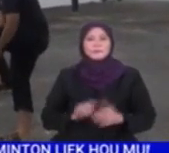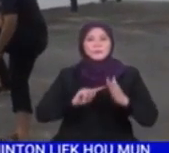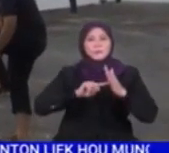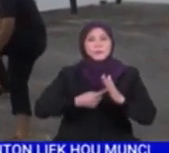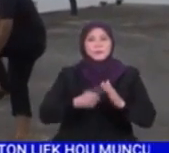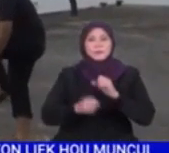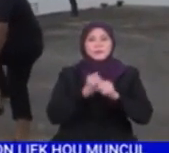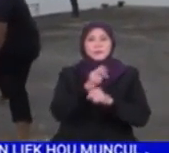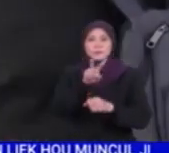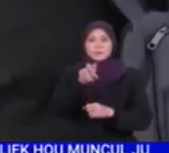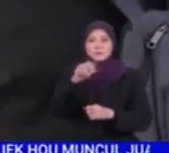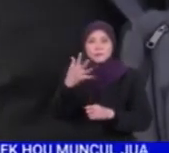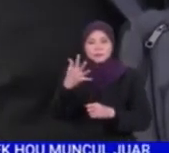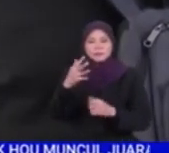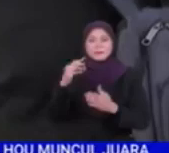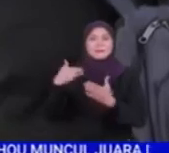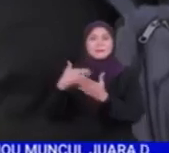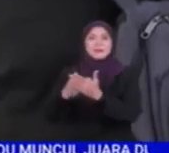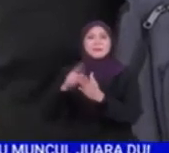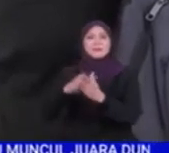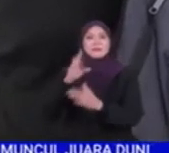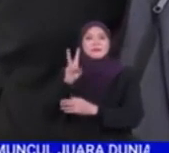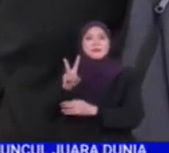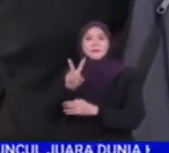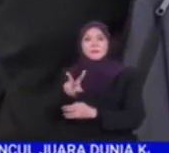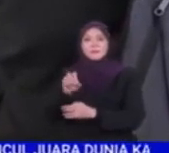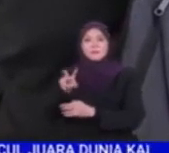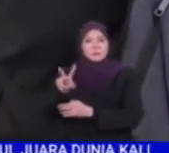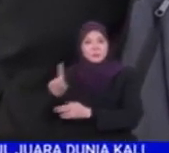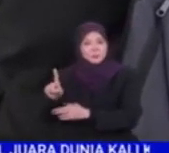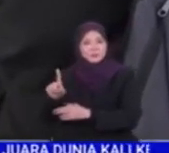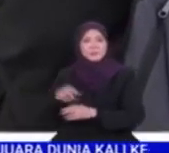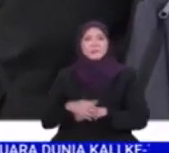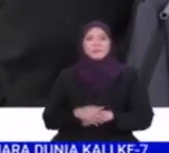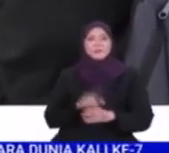Sejak 2015 hingga Jun 2021,